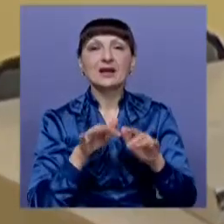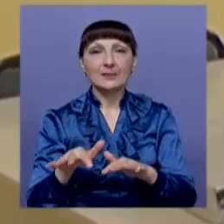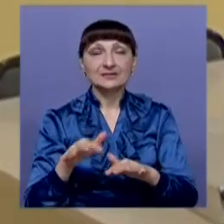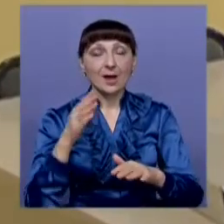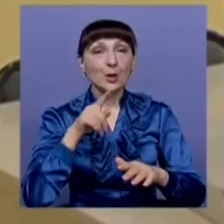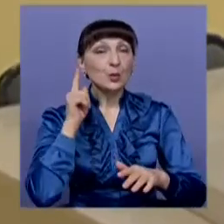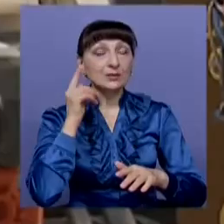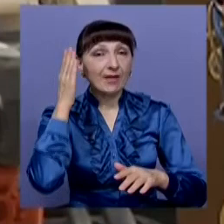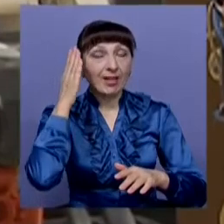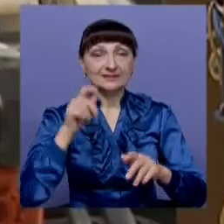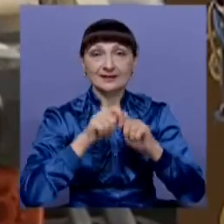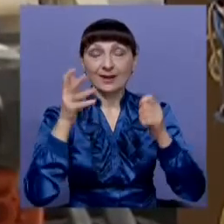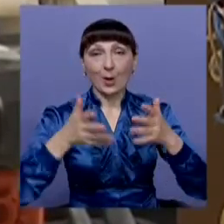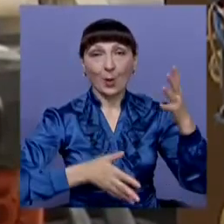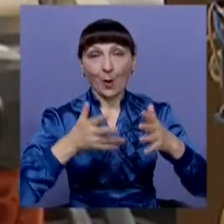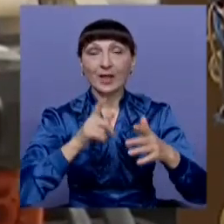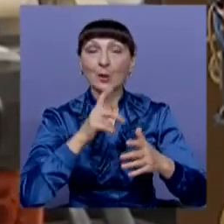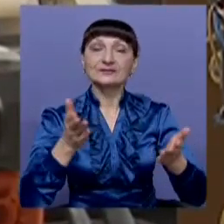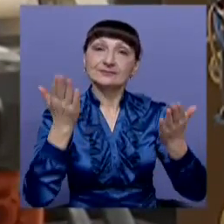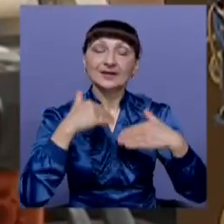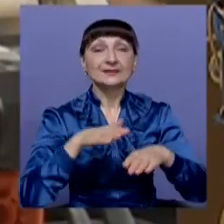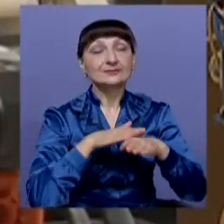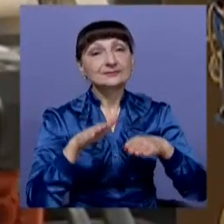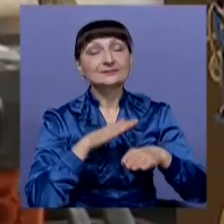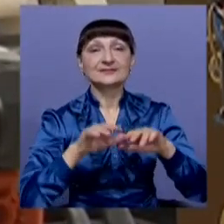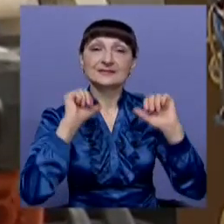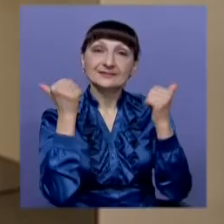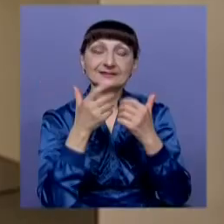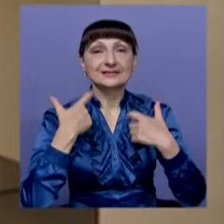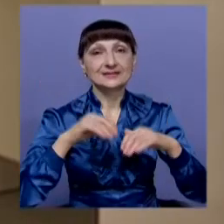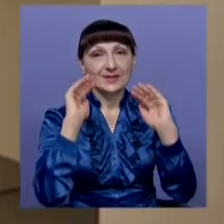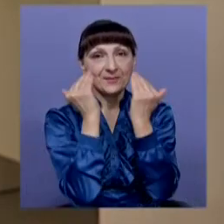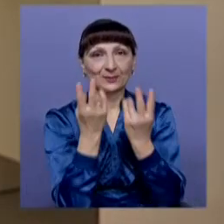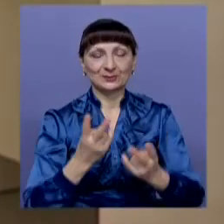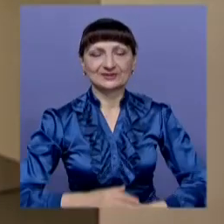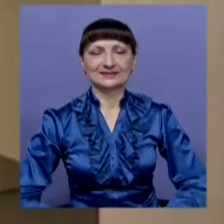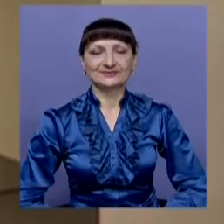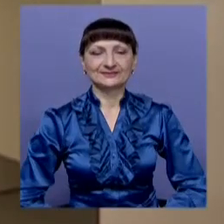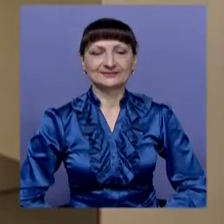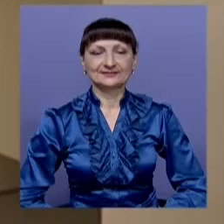создали робота, который призывает людей к соблюдению условий самоизоляции.